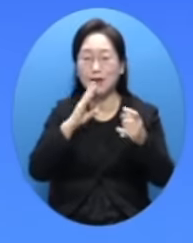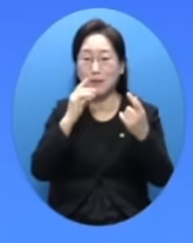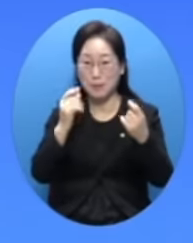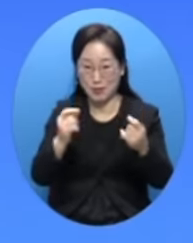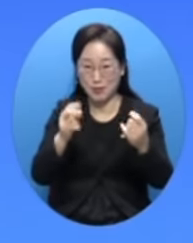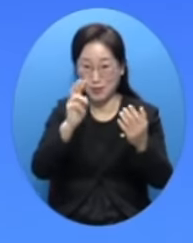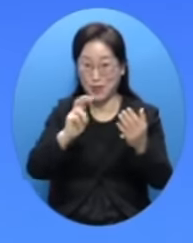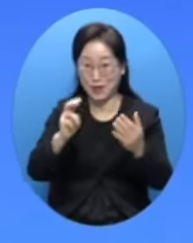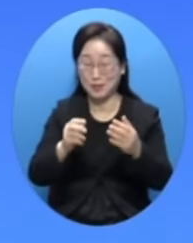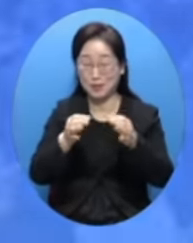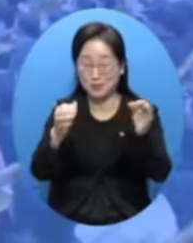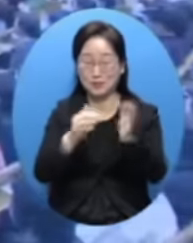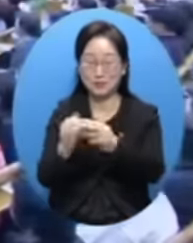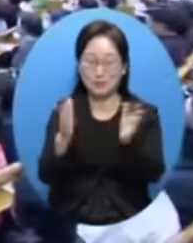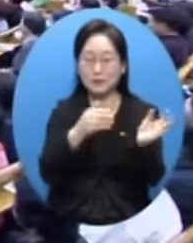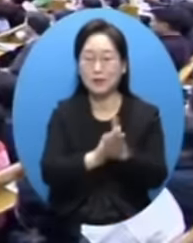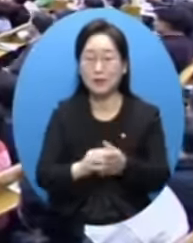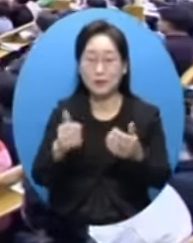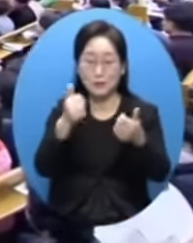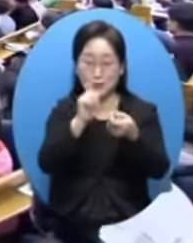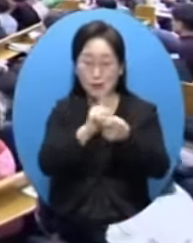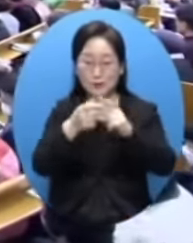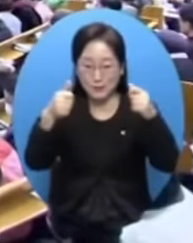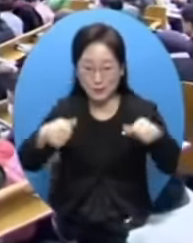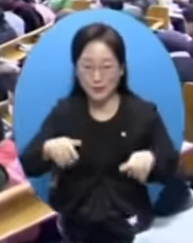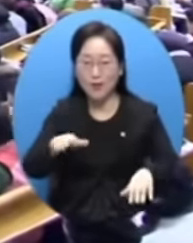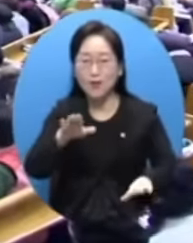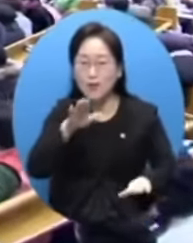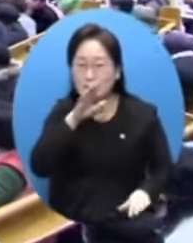어 인사를 나누겠습니다 오늘은 참으로 좋은